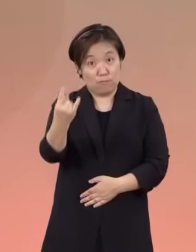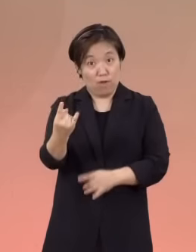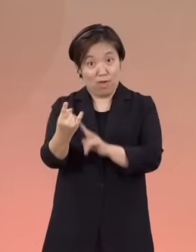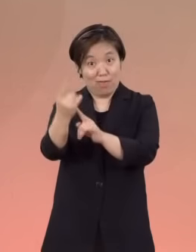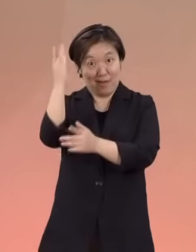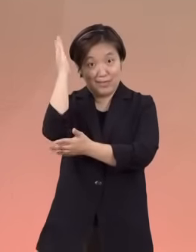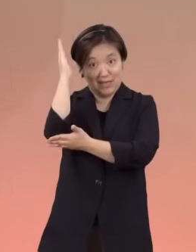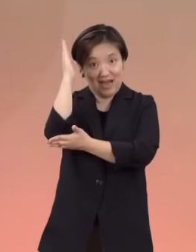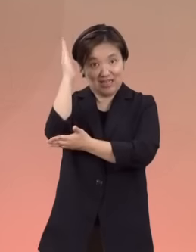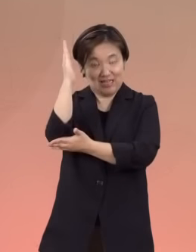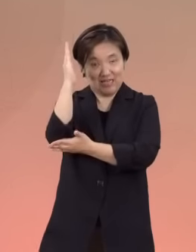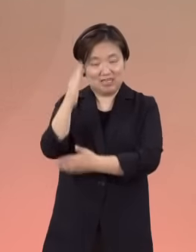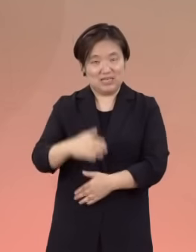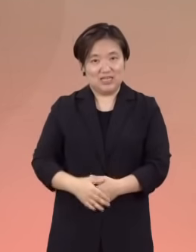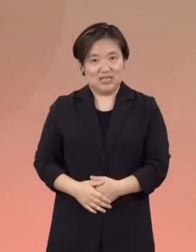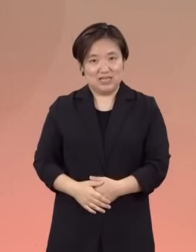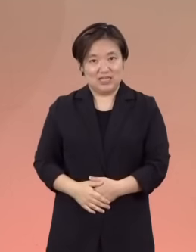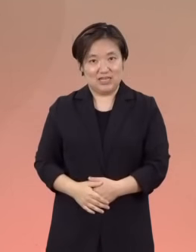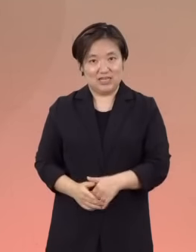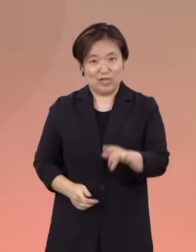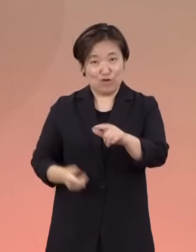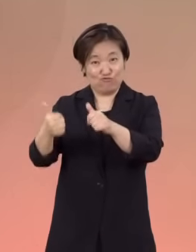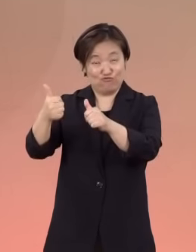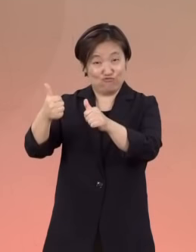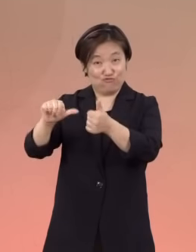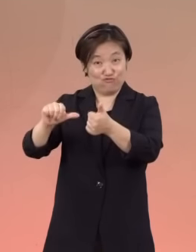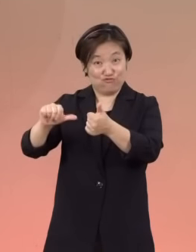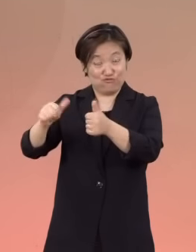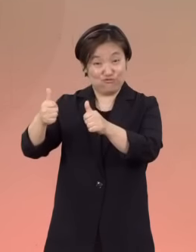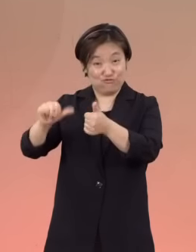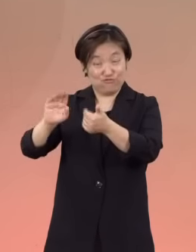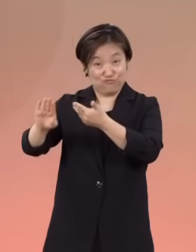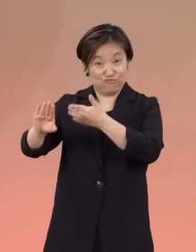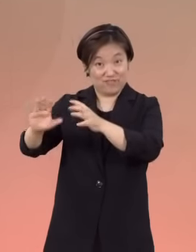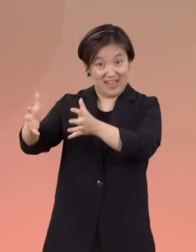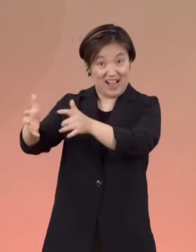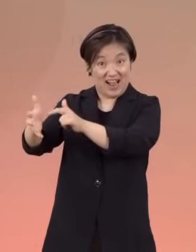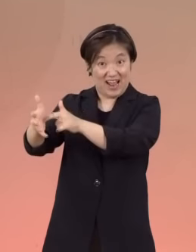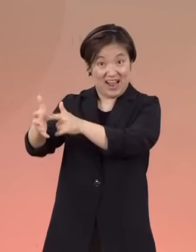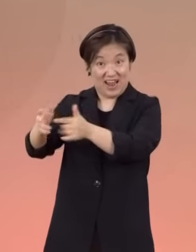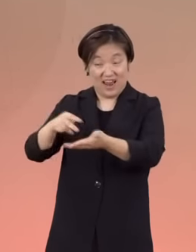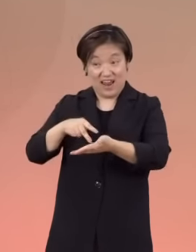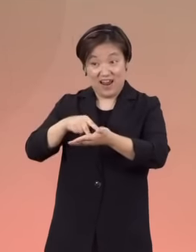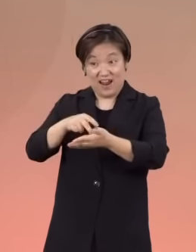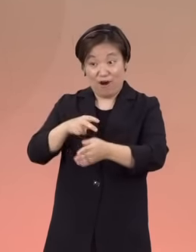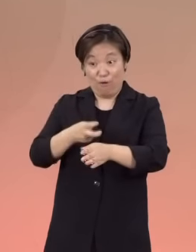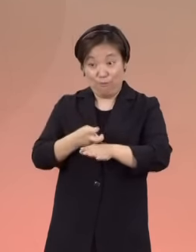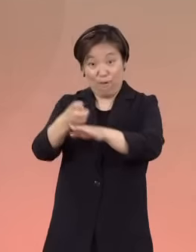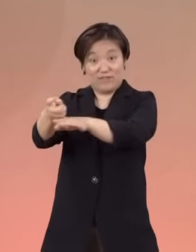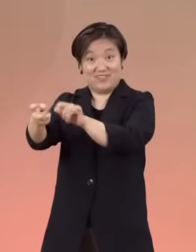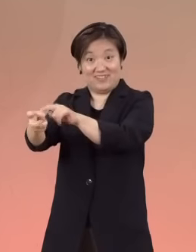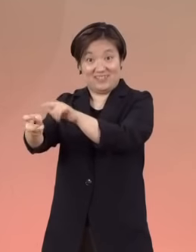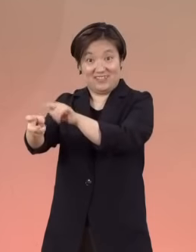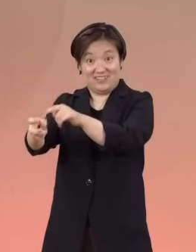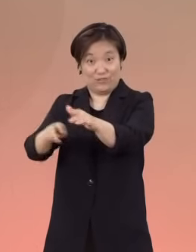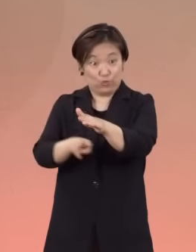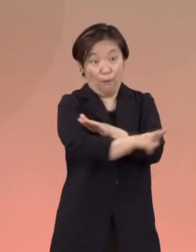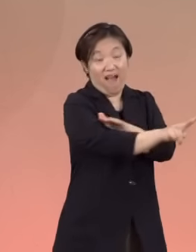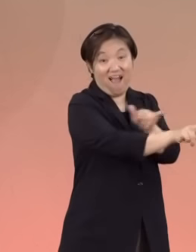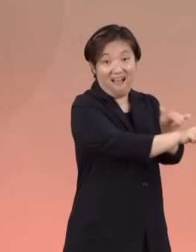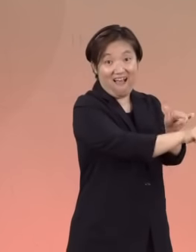이야기가 저승가는 버스에서 탈출한 어느 젊은 청년의 이야기 들려 드렸거든요 아마 이렇게